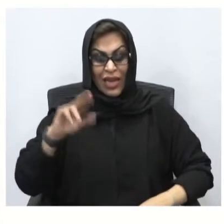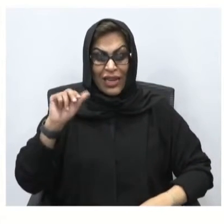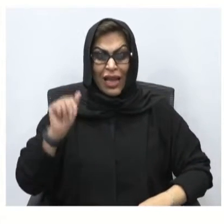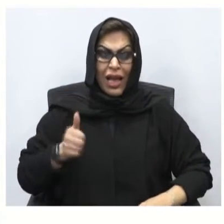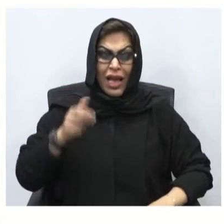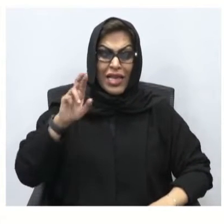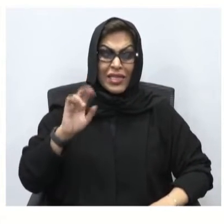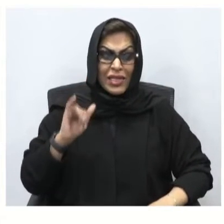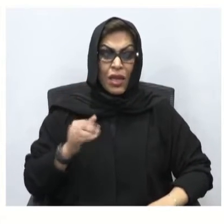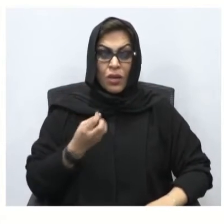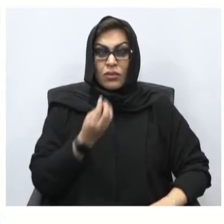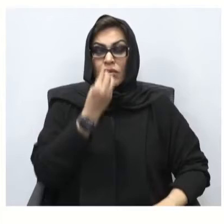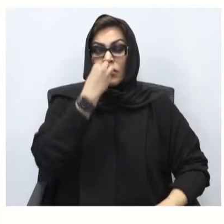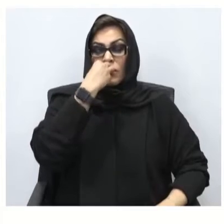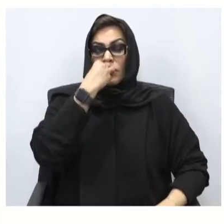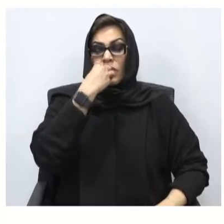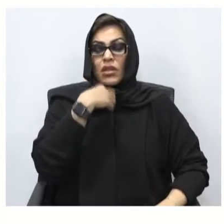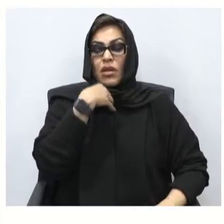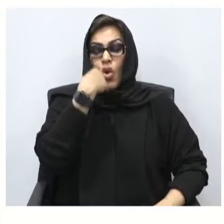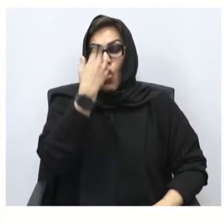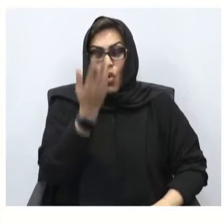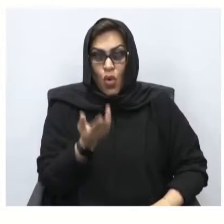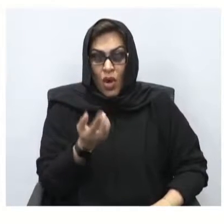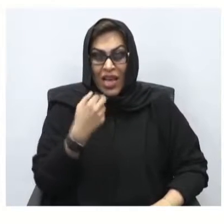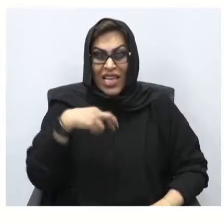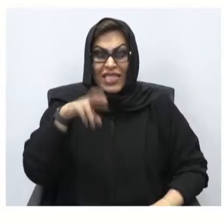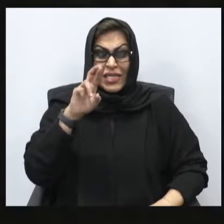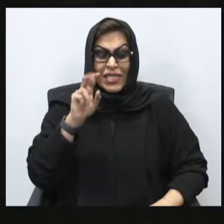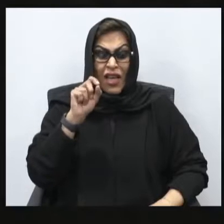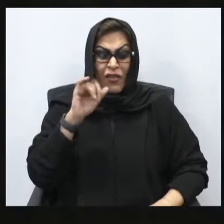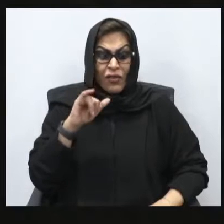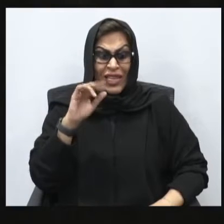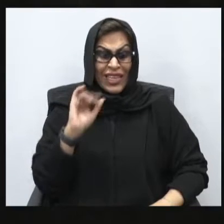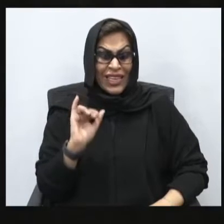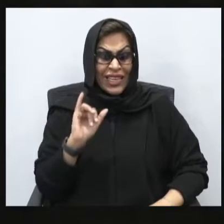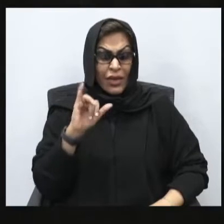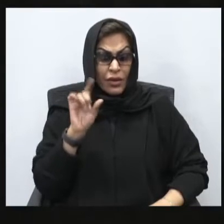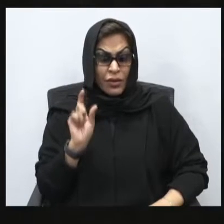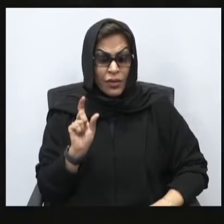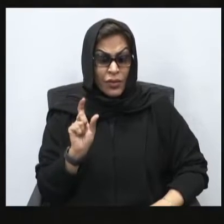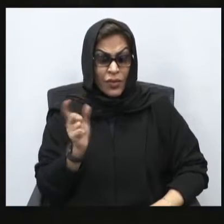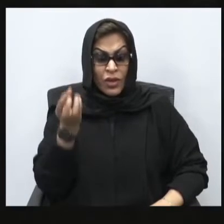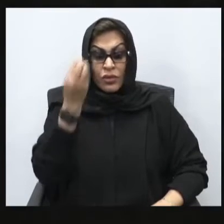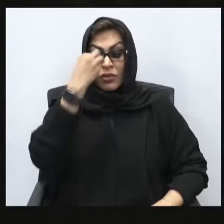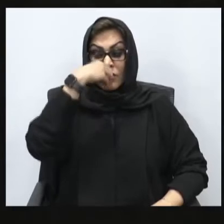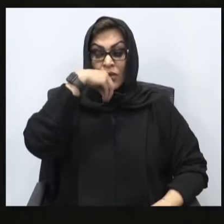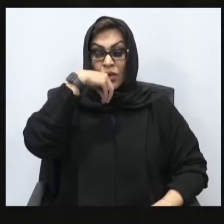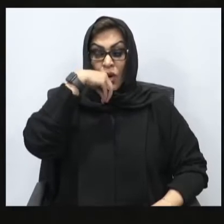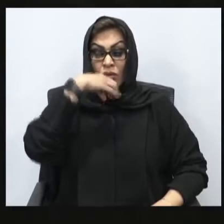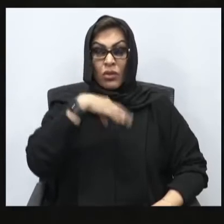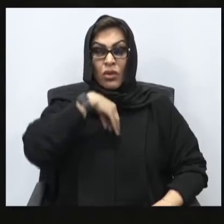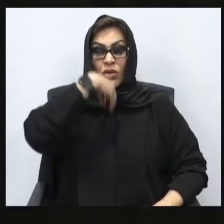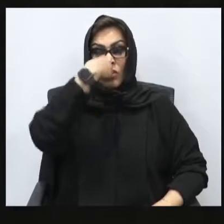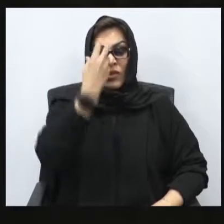من خلال الزفير اما الثاني تزويد الجسم بماذا بغاز ثاني بغاز